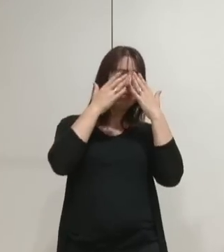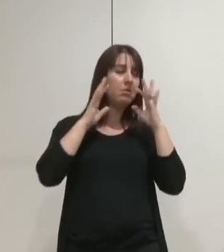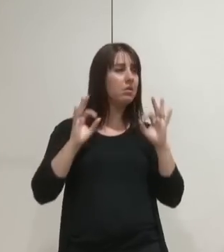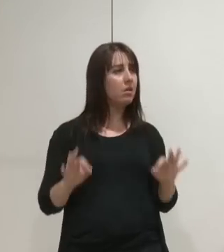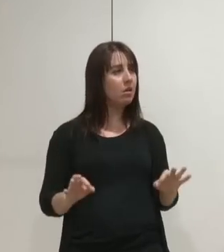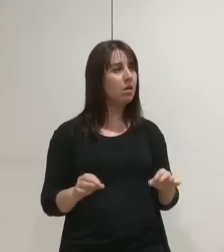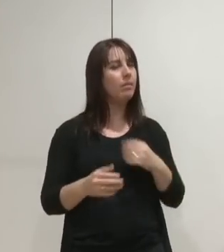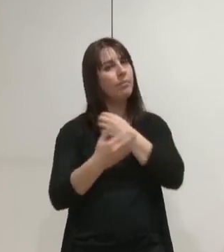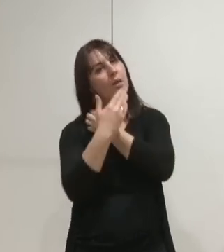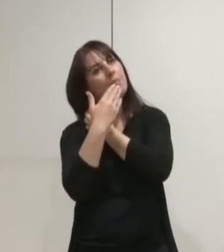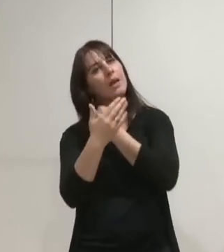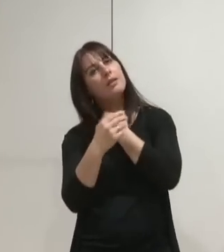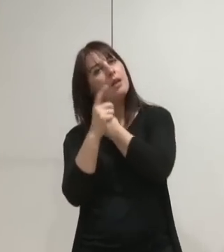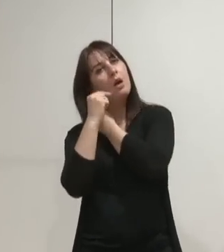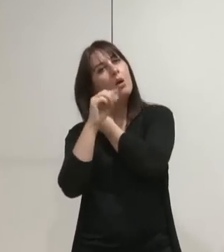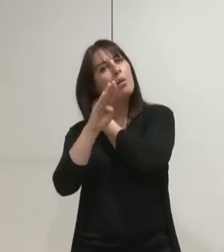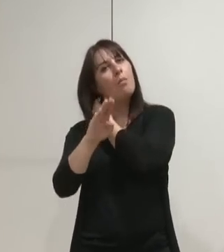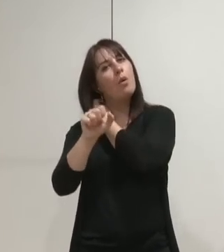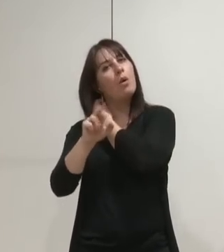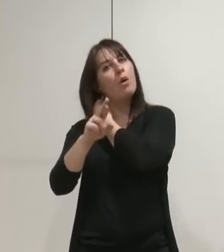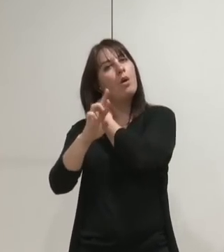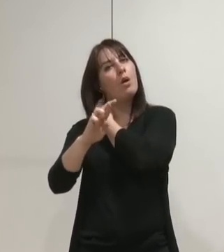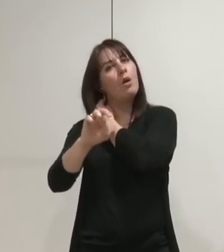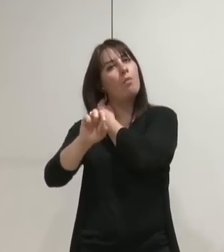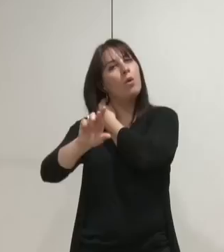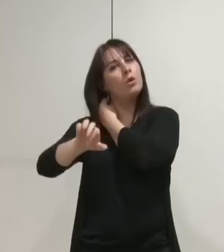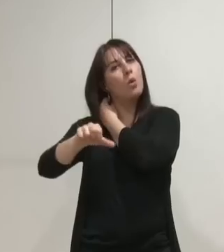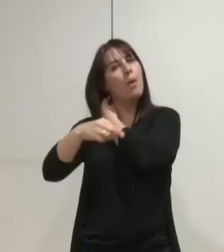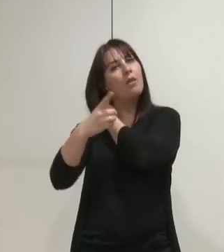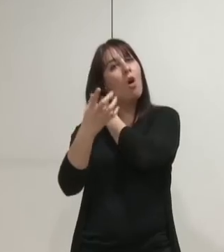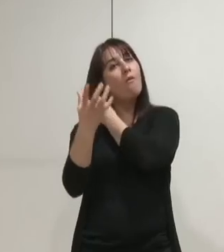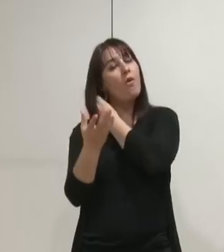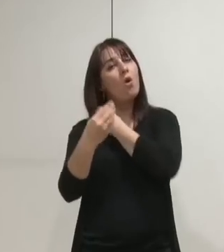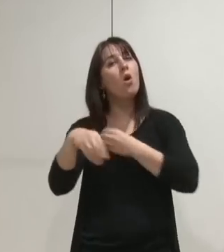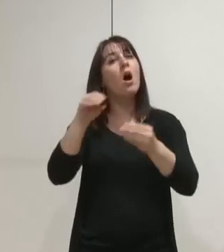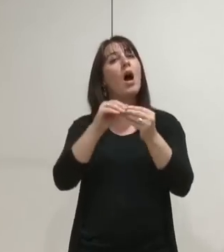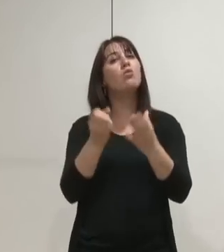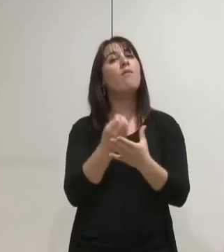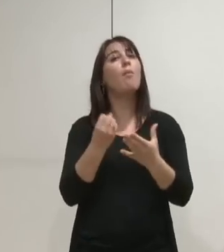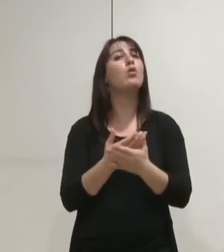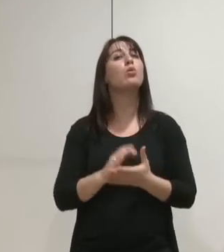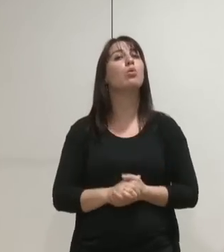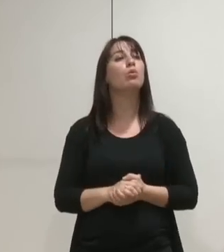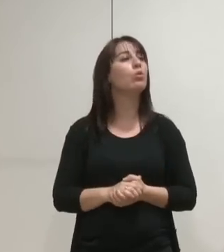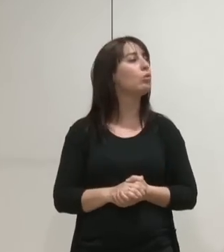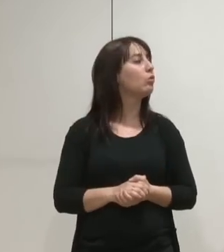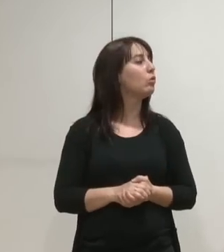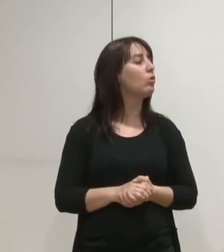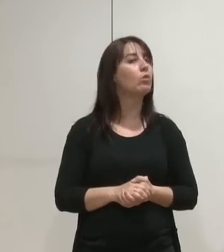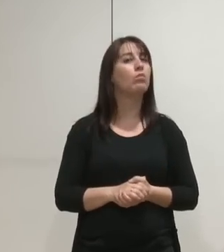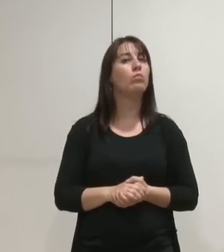merci Monsieur Bertrand vous avez des réponses supplémentaires à apporter peutêtre sur la question de